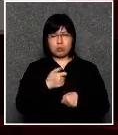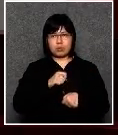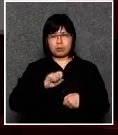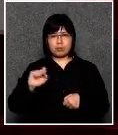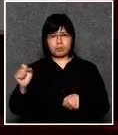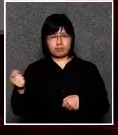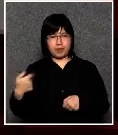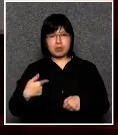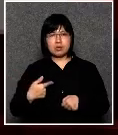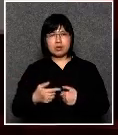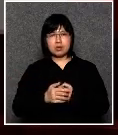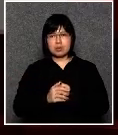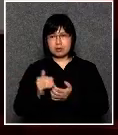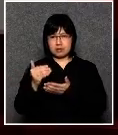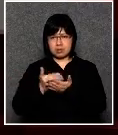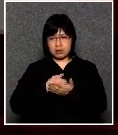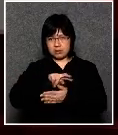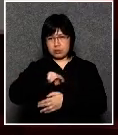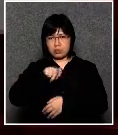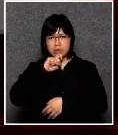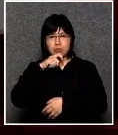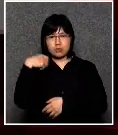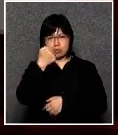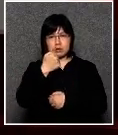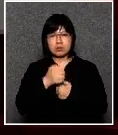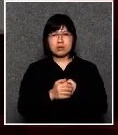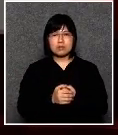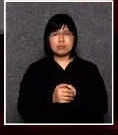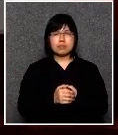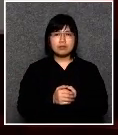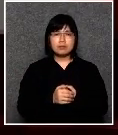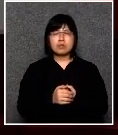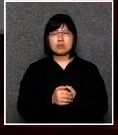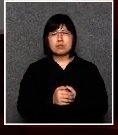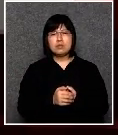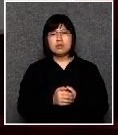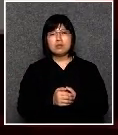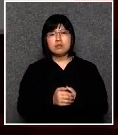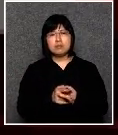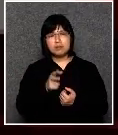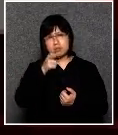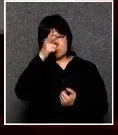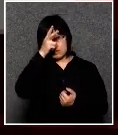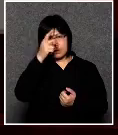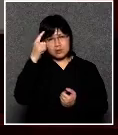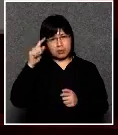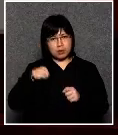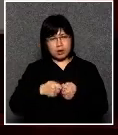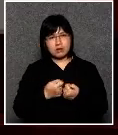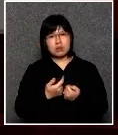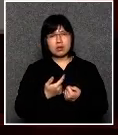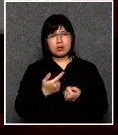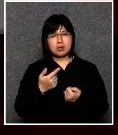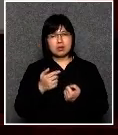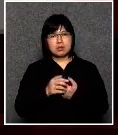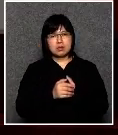上佢有個調查權，係咪？即係對於一啲所謂官僚嘅習性，係咪？即係